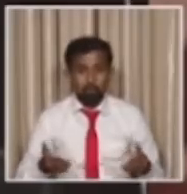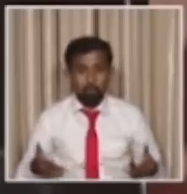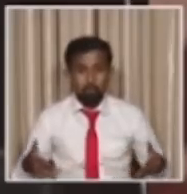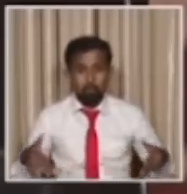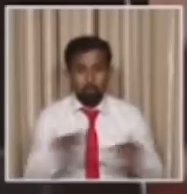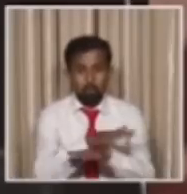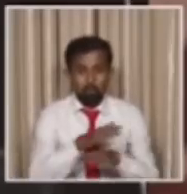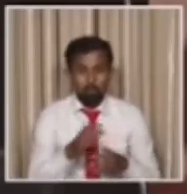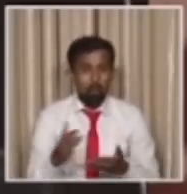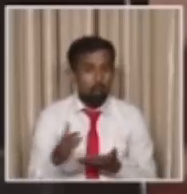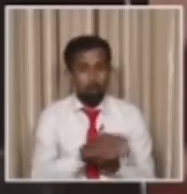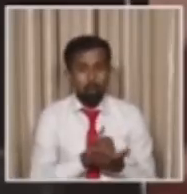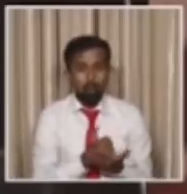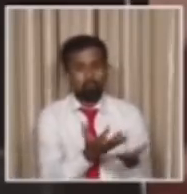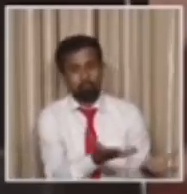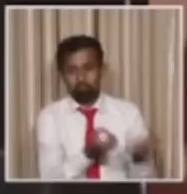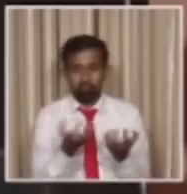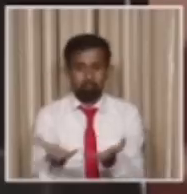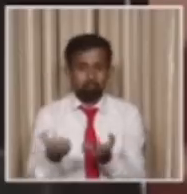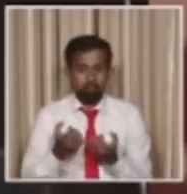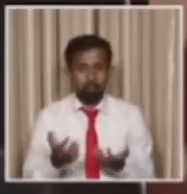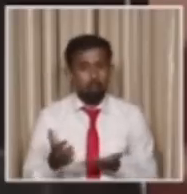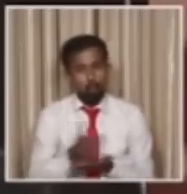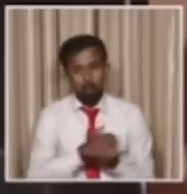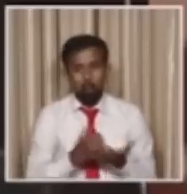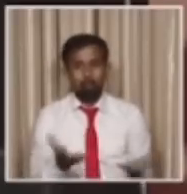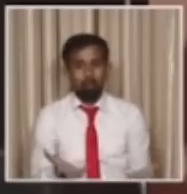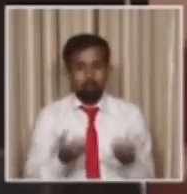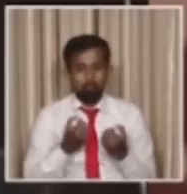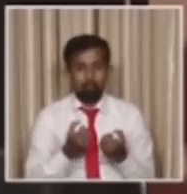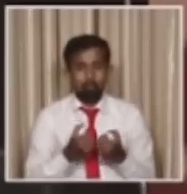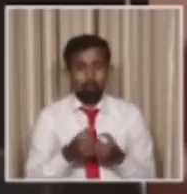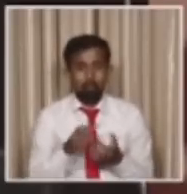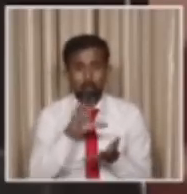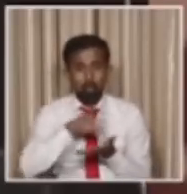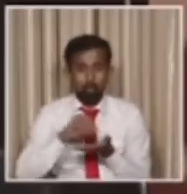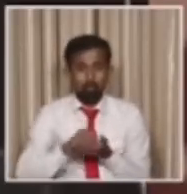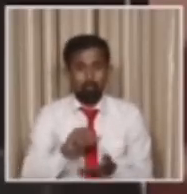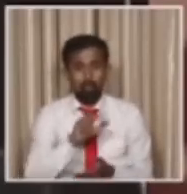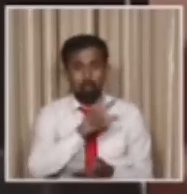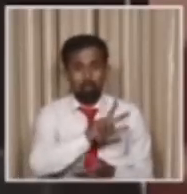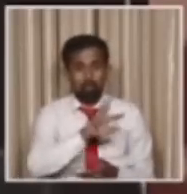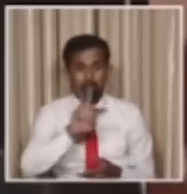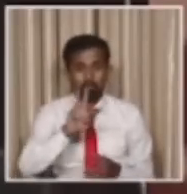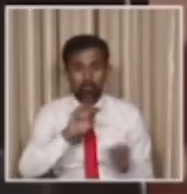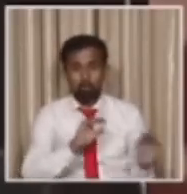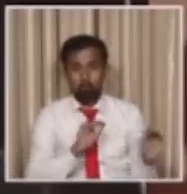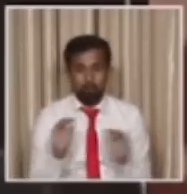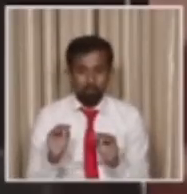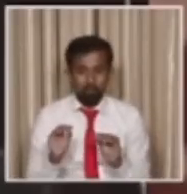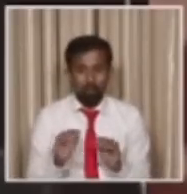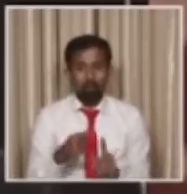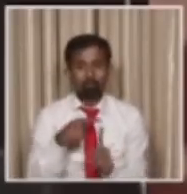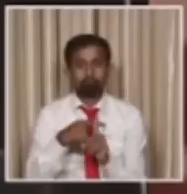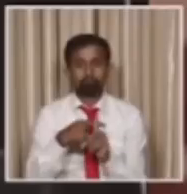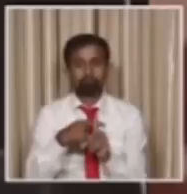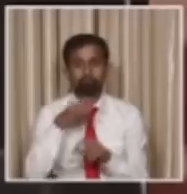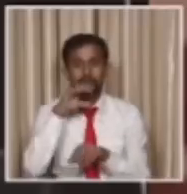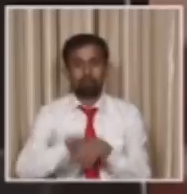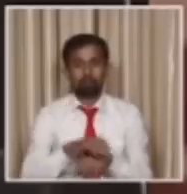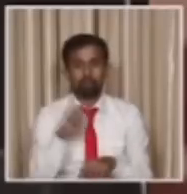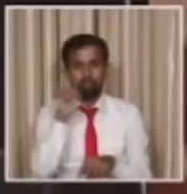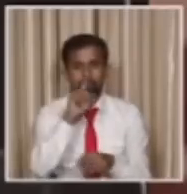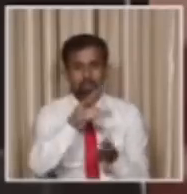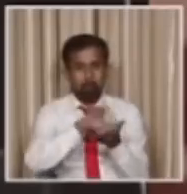වලදාපුවේයි ඔක්කොම ගන්න කියලා තීරණය කළා. සාම්පල 83ක් ගත්තට පස්සේ තමයි පොසිටිව් වුනේ. ඉතින් ඉස්සලා